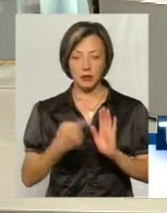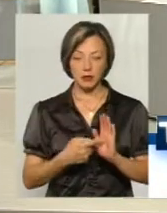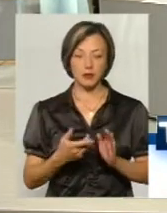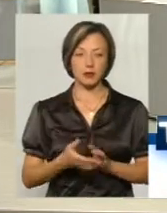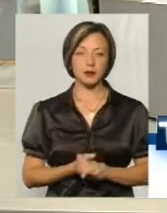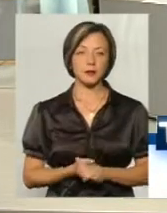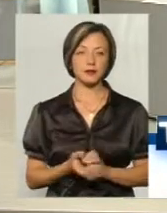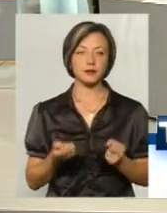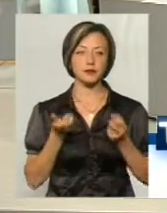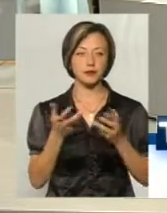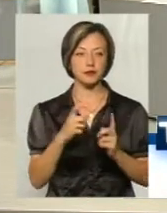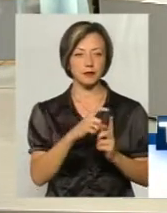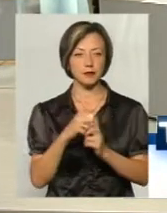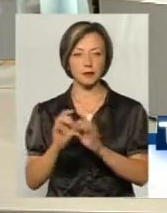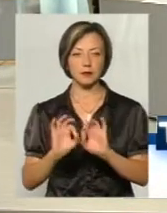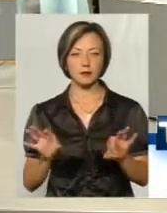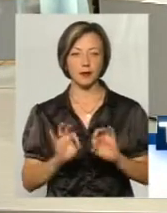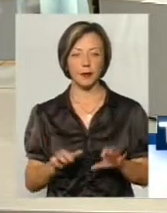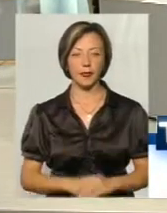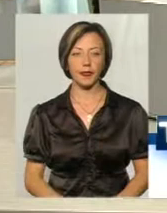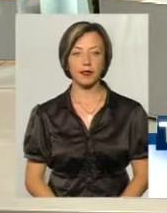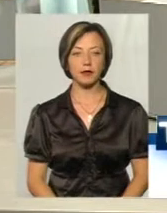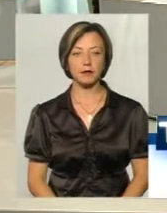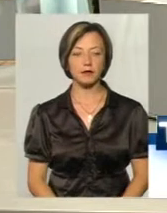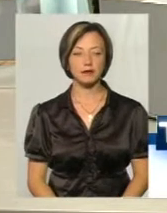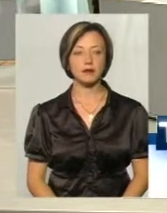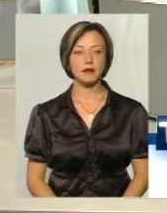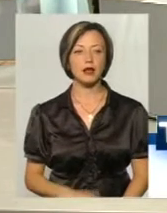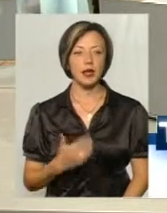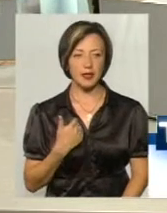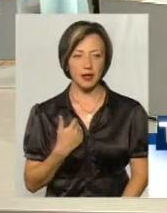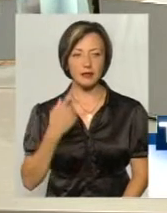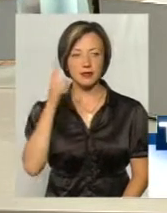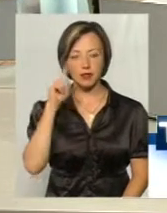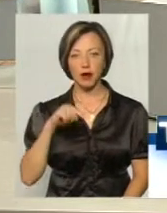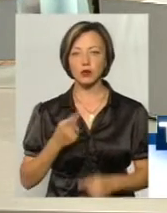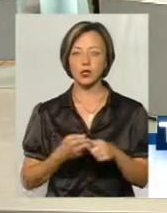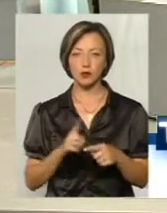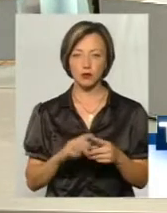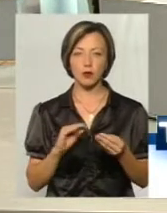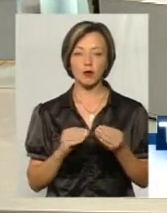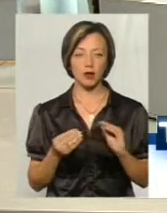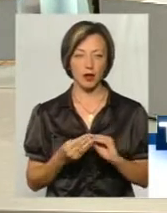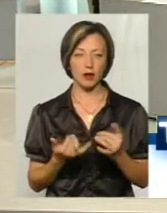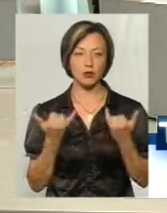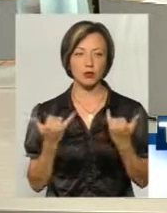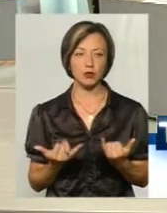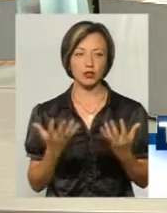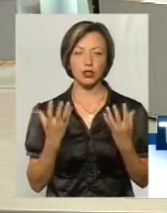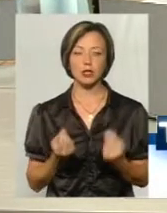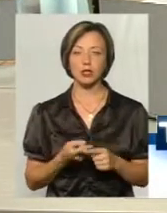Буквально кілька слів. Ну, кілька слів. Значить, я дійсно знаю за цю проблему. І на